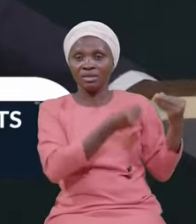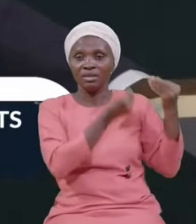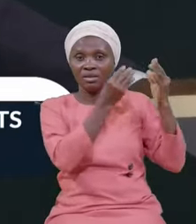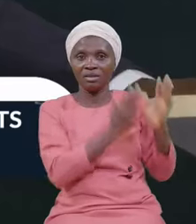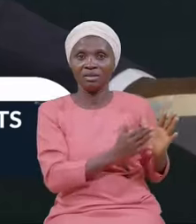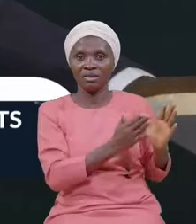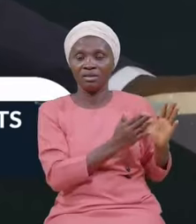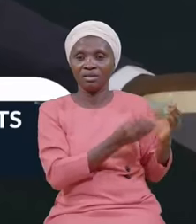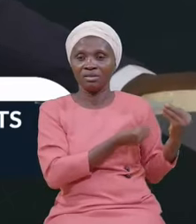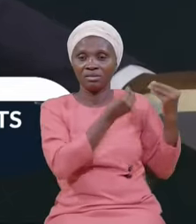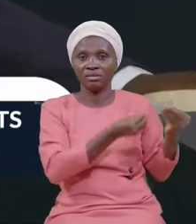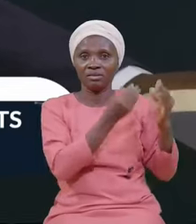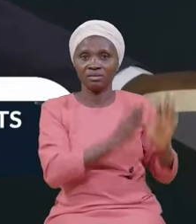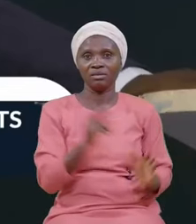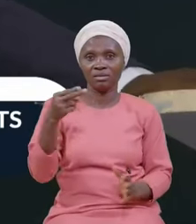tout,